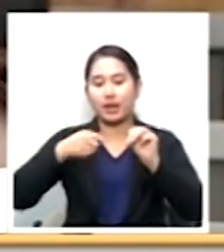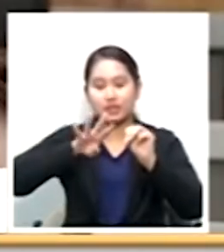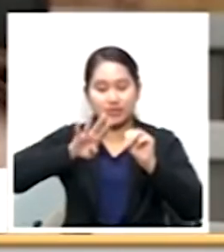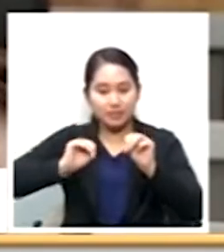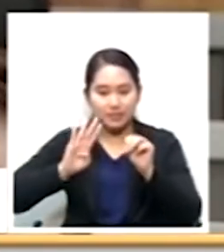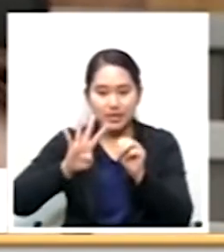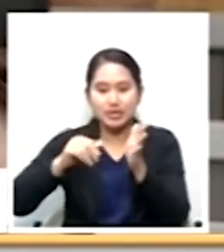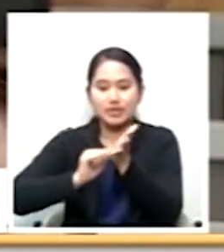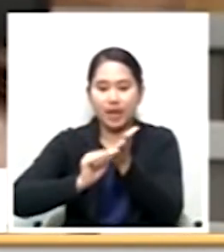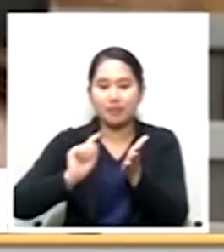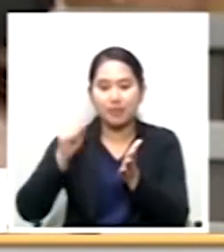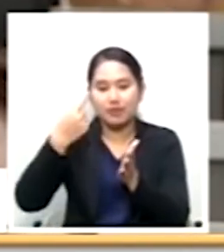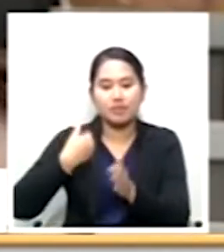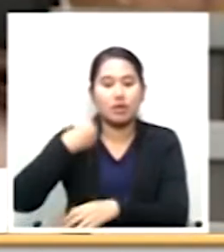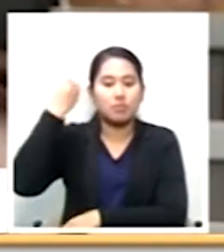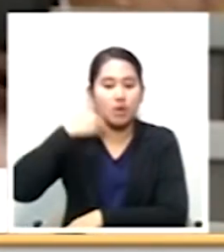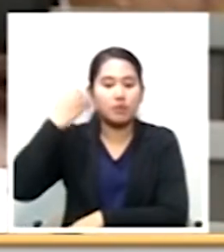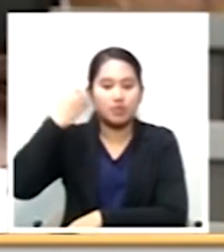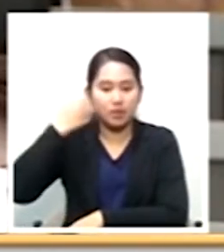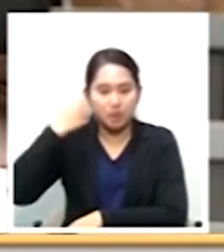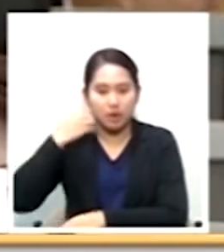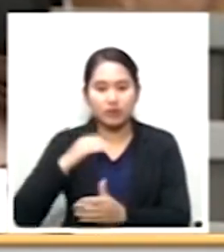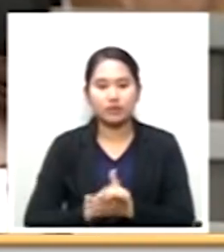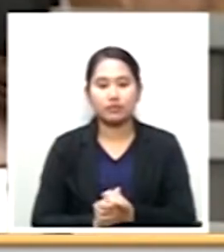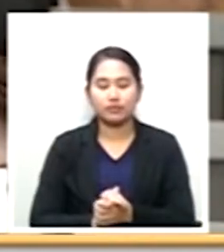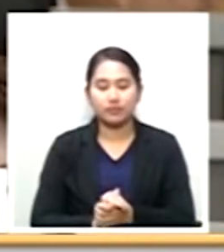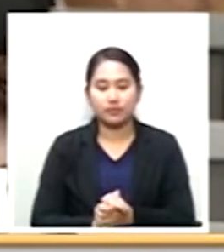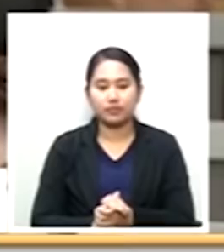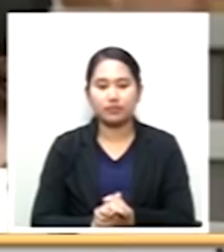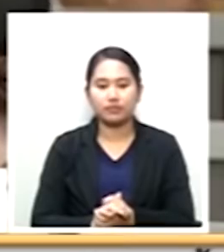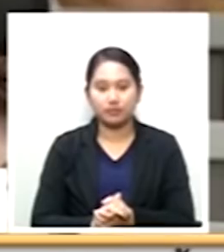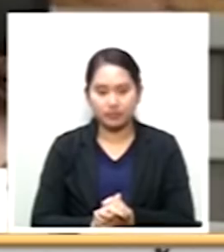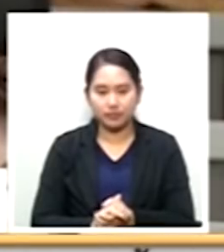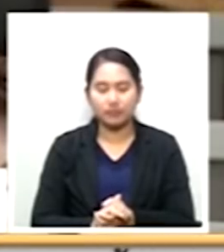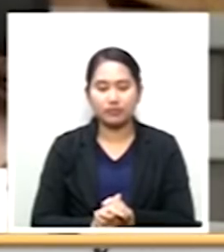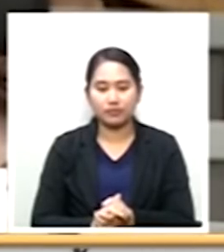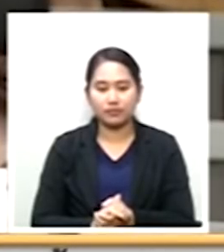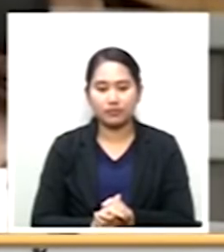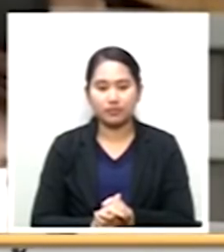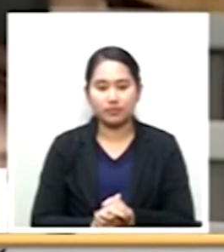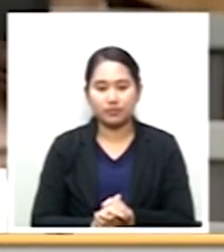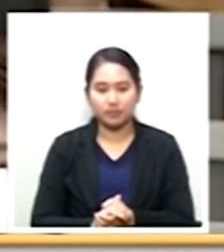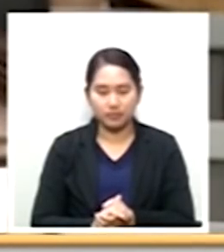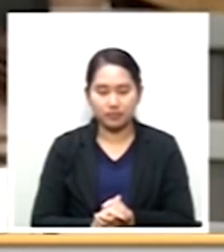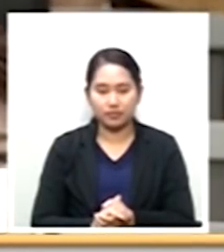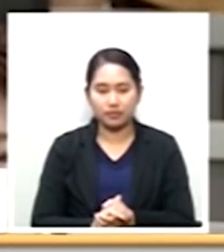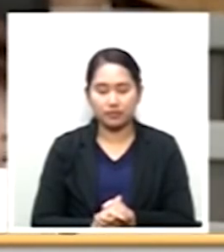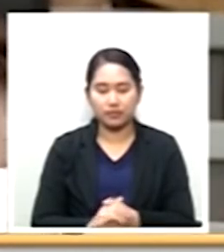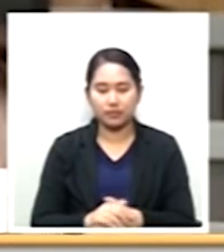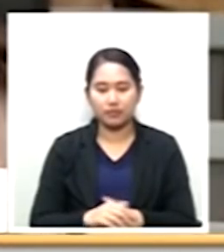มีอย่างนี้หลายครั้งหลายหนบางกรณีวันนี้ออกอีกไม่กี่วันเลิกว ันนี้ออกเข้าเรื่องนี้นะครับเรื่องนี้ครับ ครับครับ